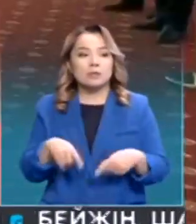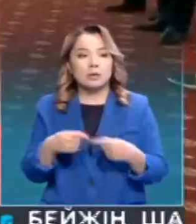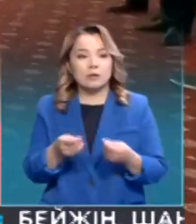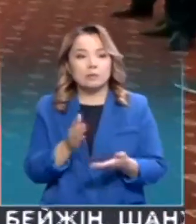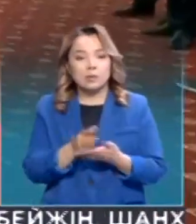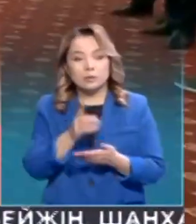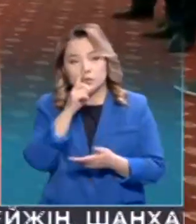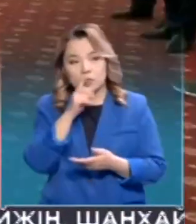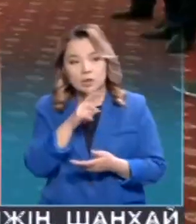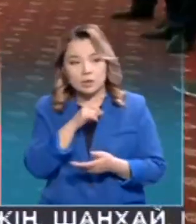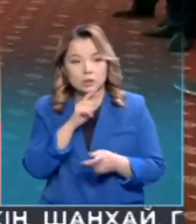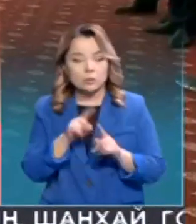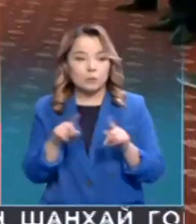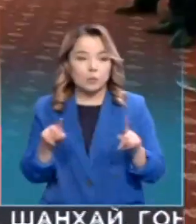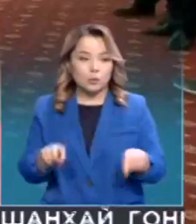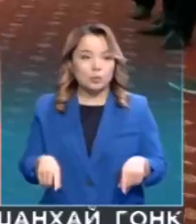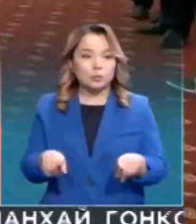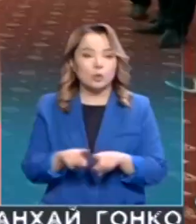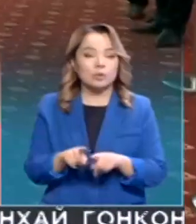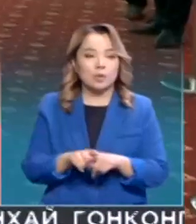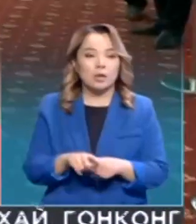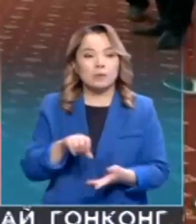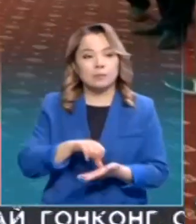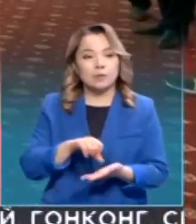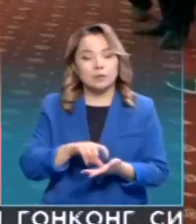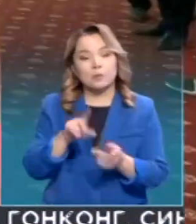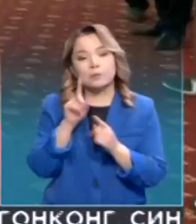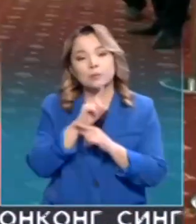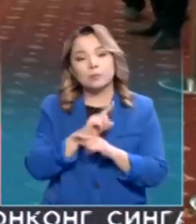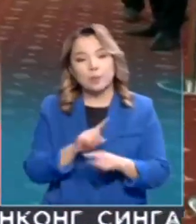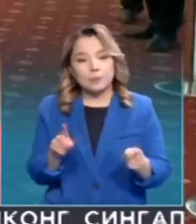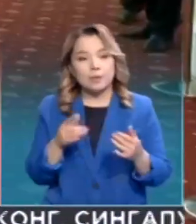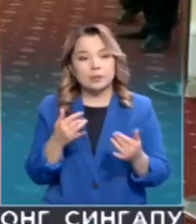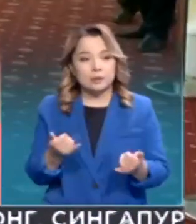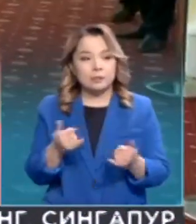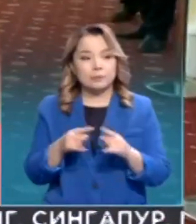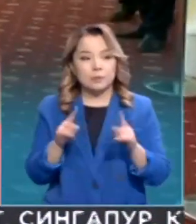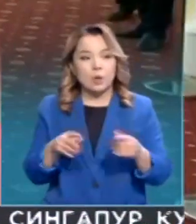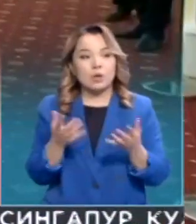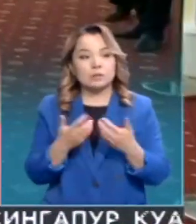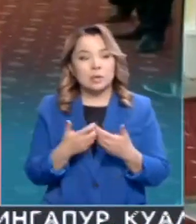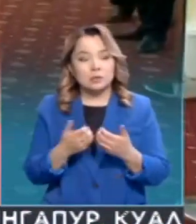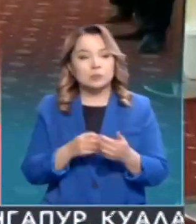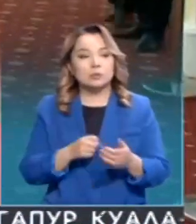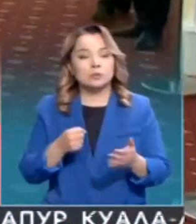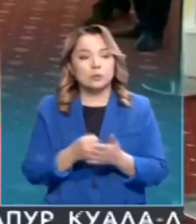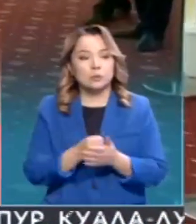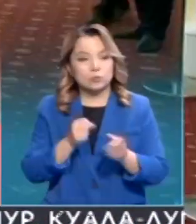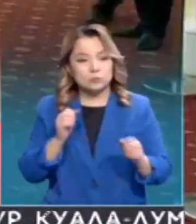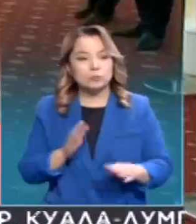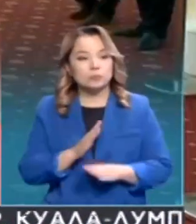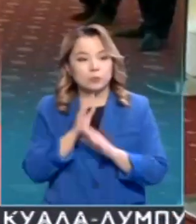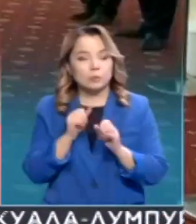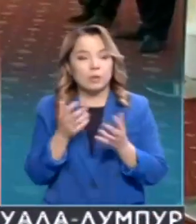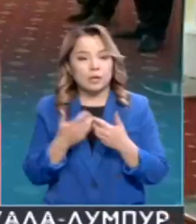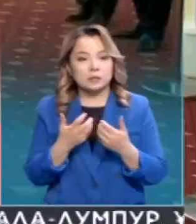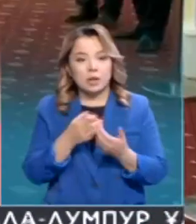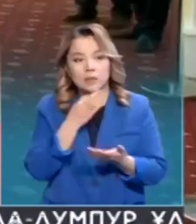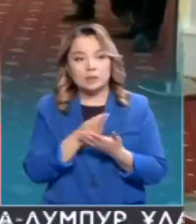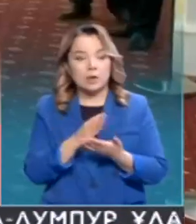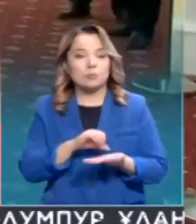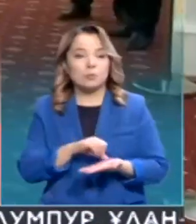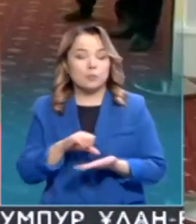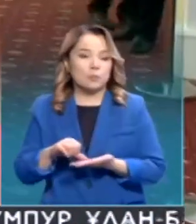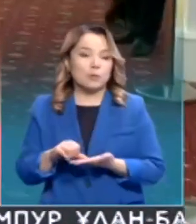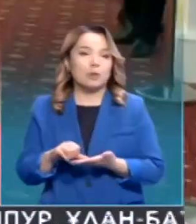берілгеніне түсініксіз бюллетендер есепке алынбайды. Жалпы бюллетендерді санау тіпті таңға дейін жалғасуы мүмкін дейді комиссия мүшелері, өйткені